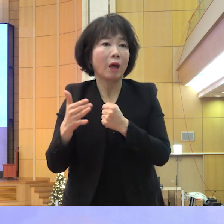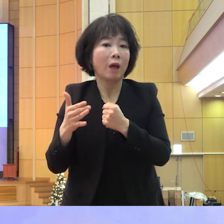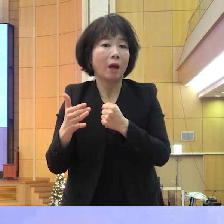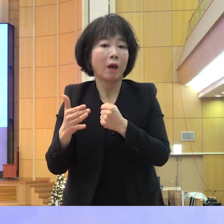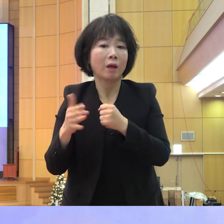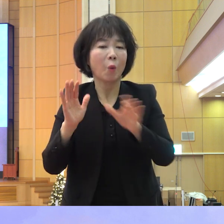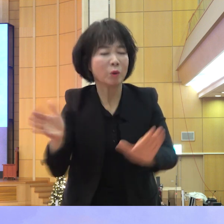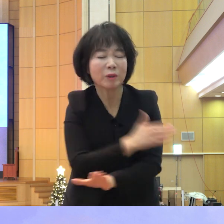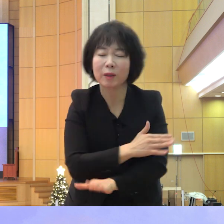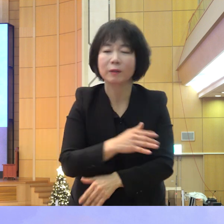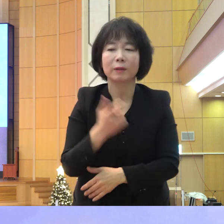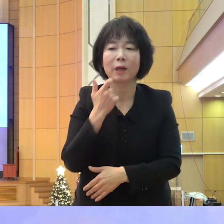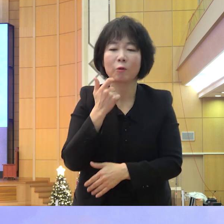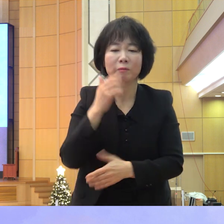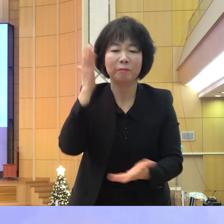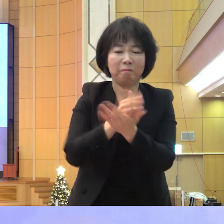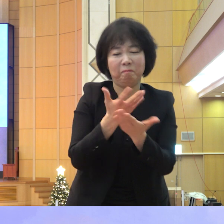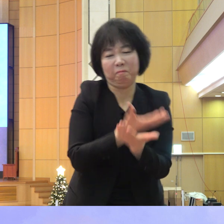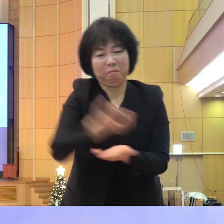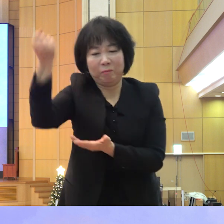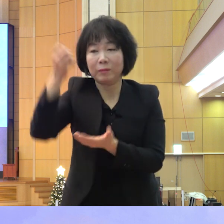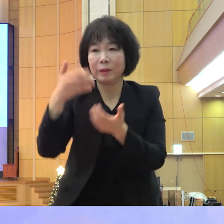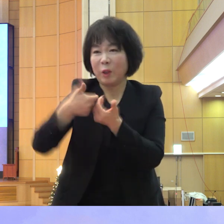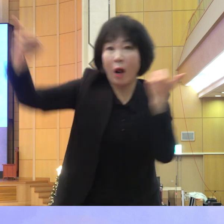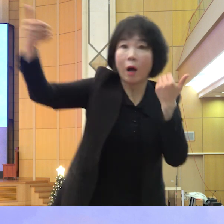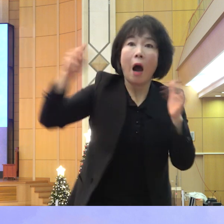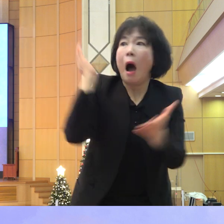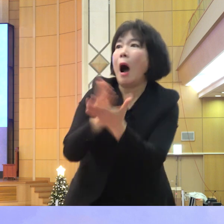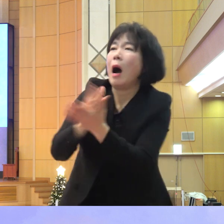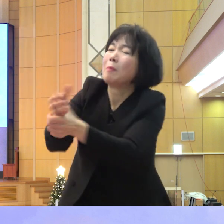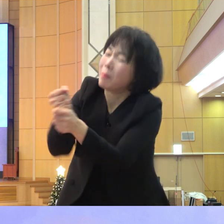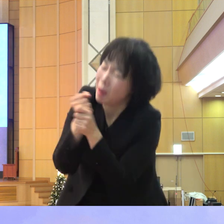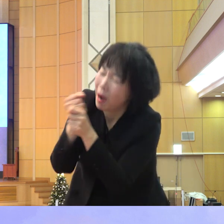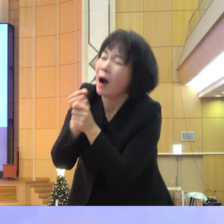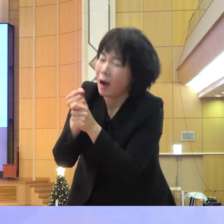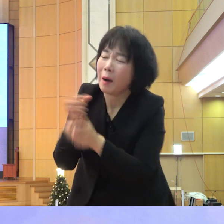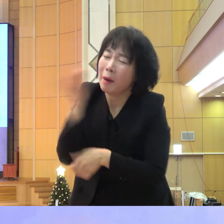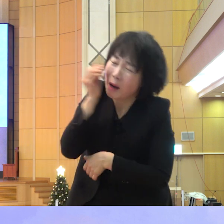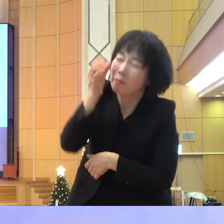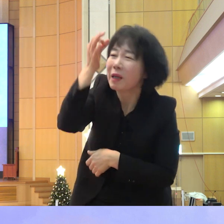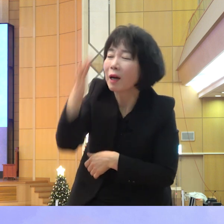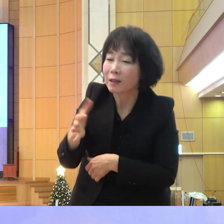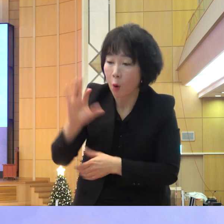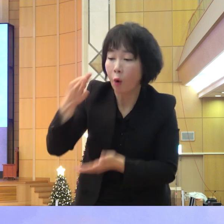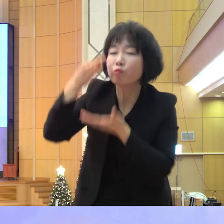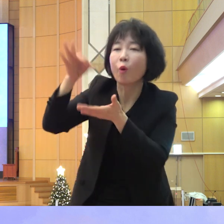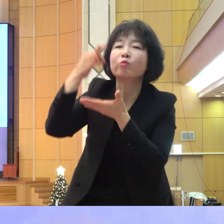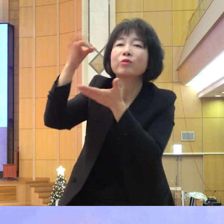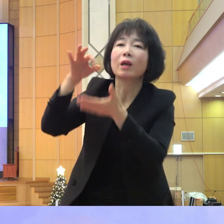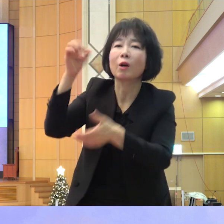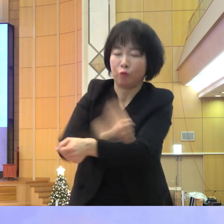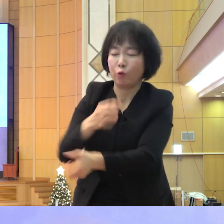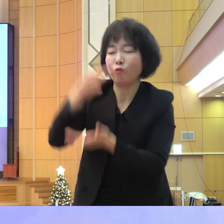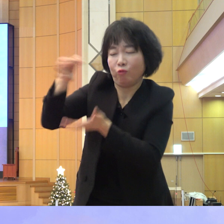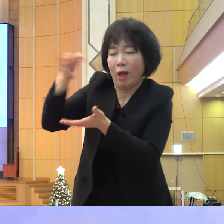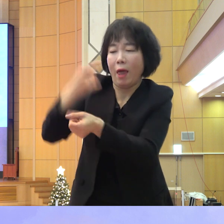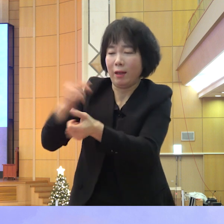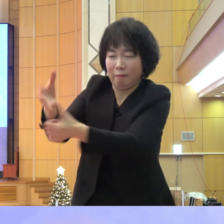그러니까 붙잡는 거지. 야 야곱아, 내 그동안 준다고 했는데 못 줬는데 이제는 꼭 줄